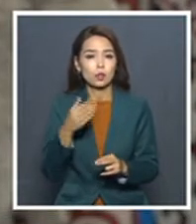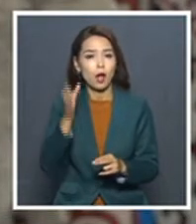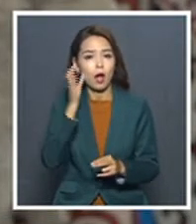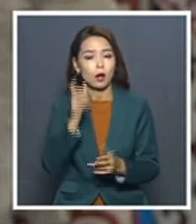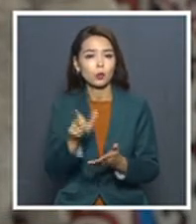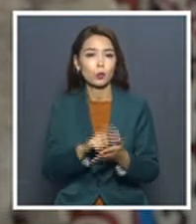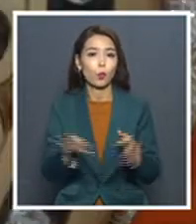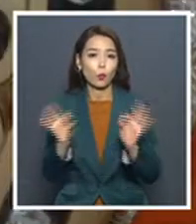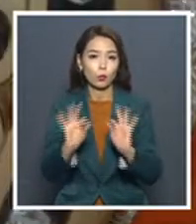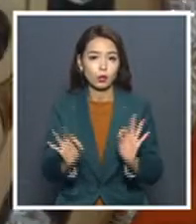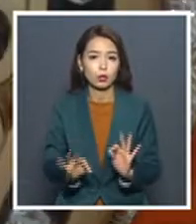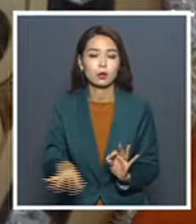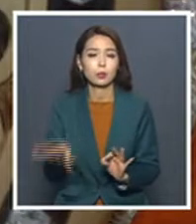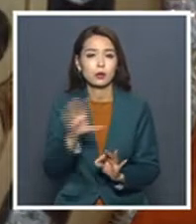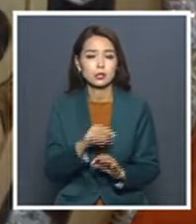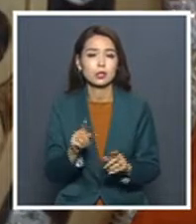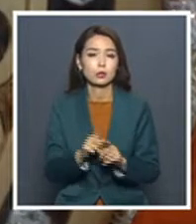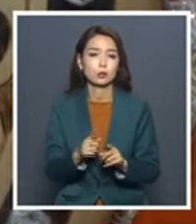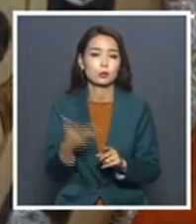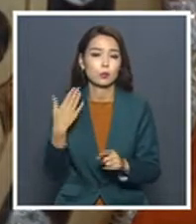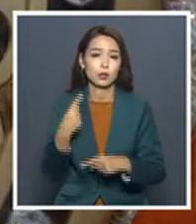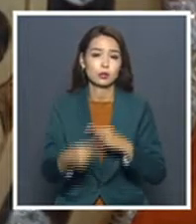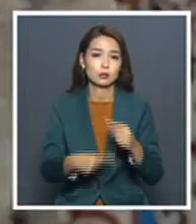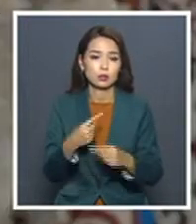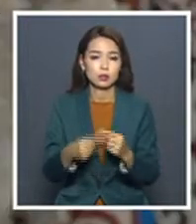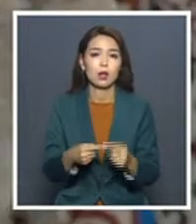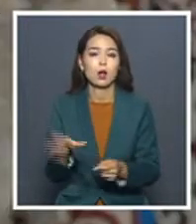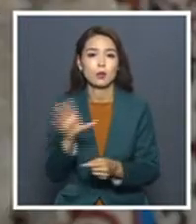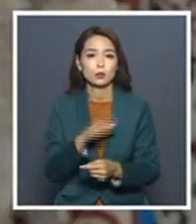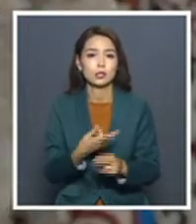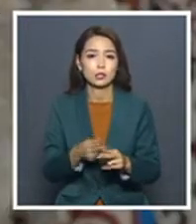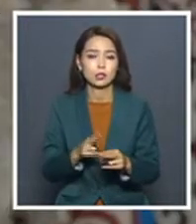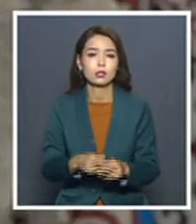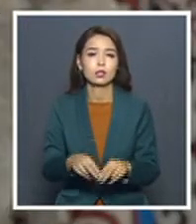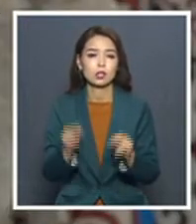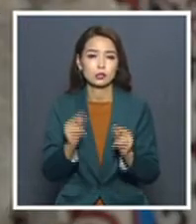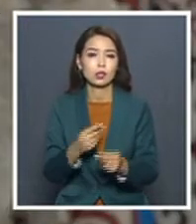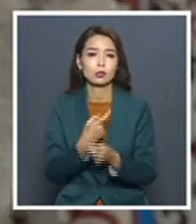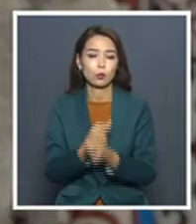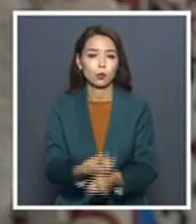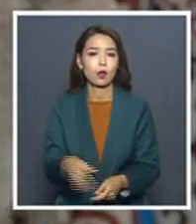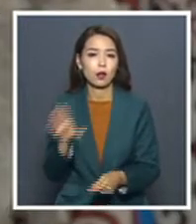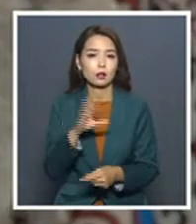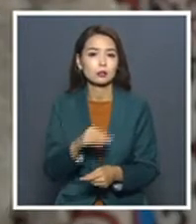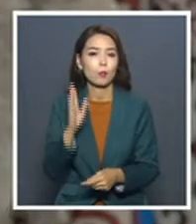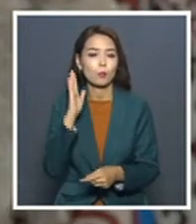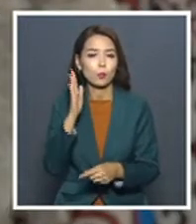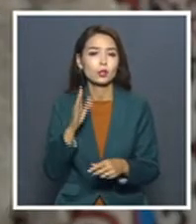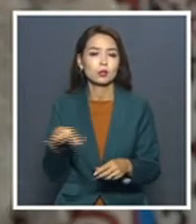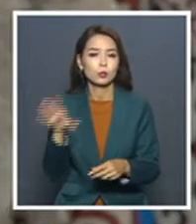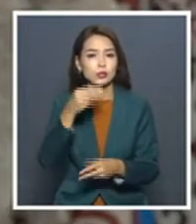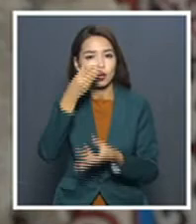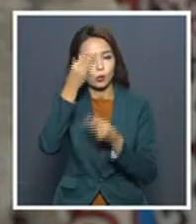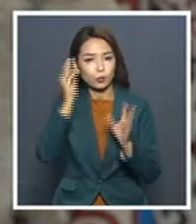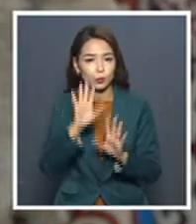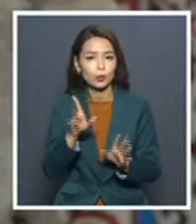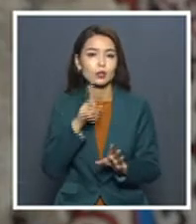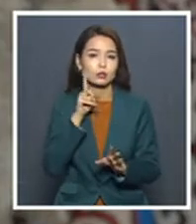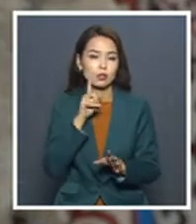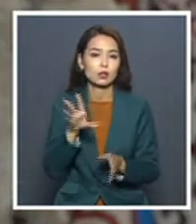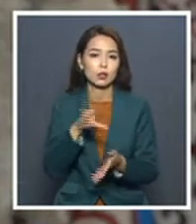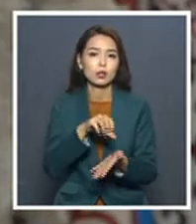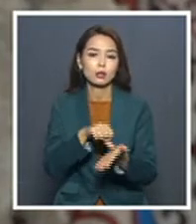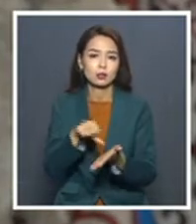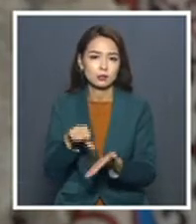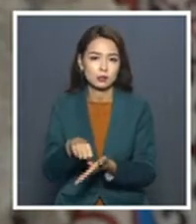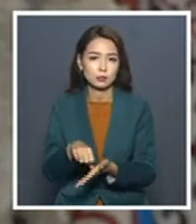өнеріміз тасада қалып бара жатыр. Нағыз рухани жаңғыру осы текті өнерімізді ұлықтау, осыны жастардың арасында